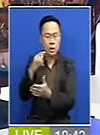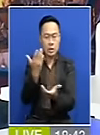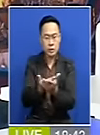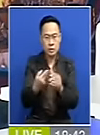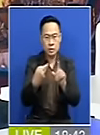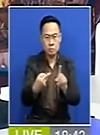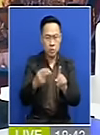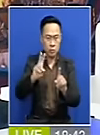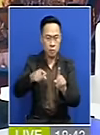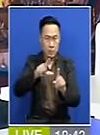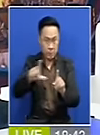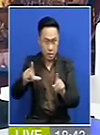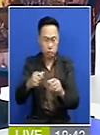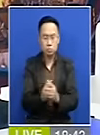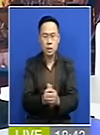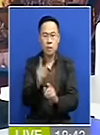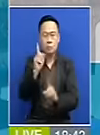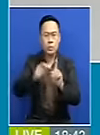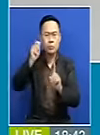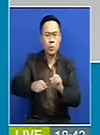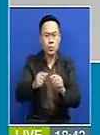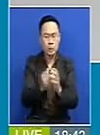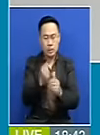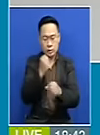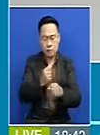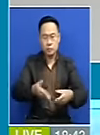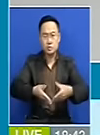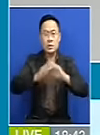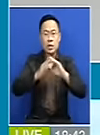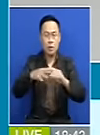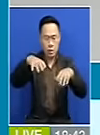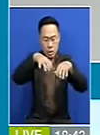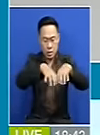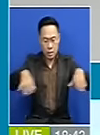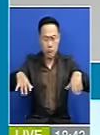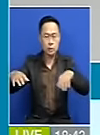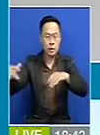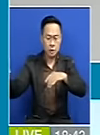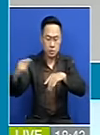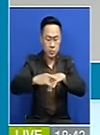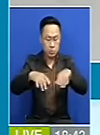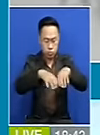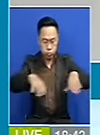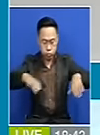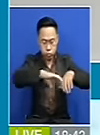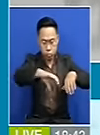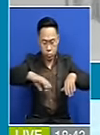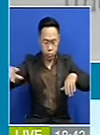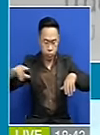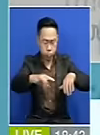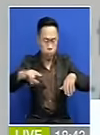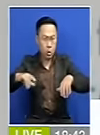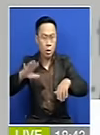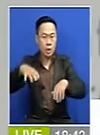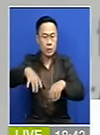12,000 ล้านบาทค่ะเป็นการเปิดซองประมูลงานจ้างก่อสร้างอาคารเทียบเครื่องบินหลังที่1ลานจอดอากาศยาน